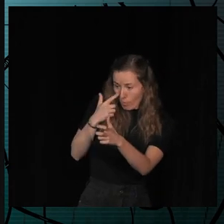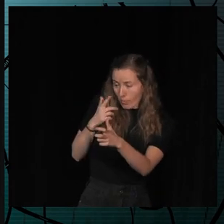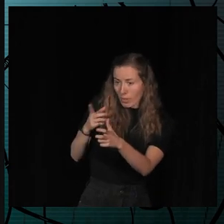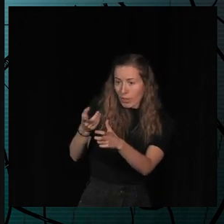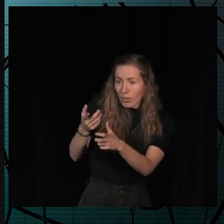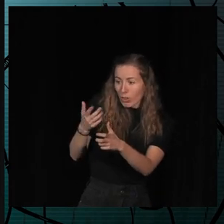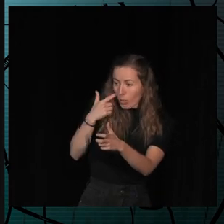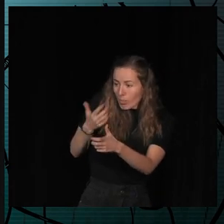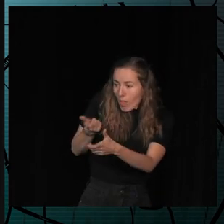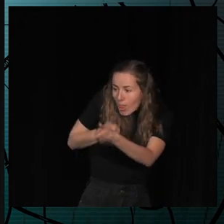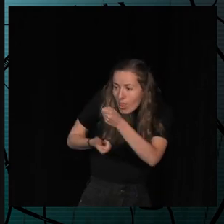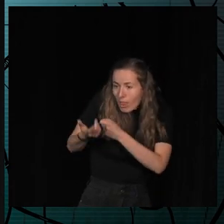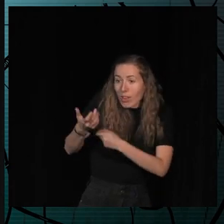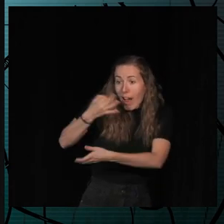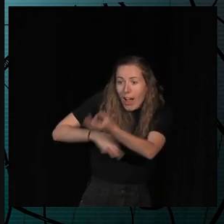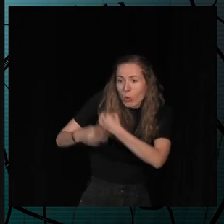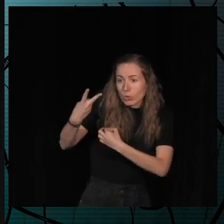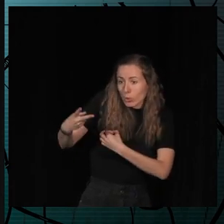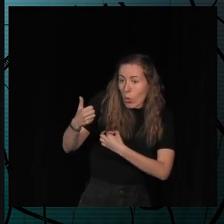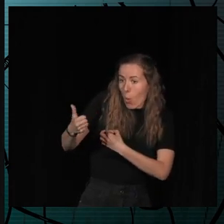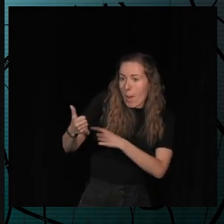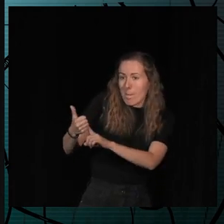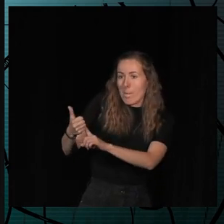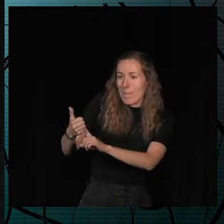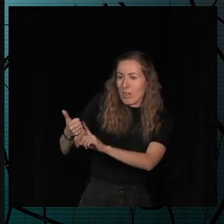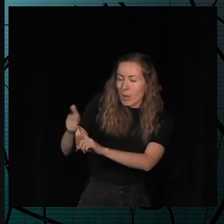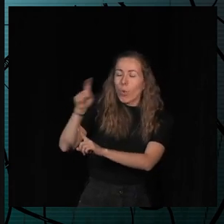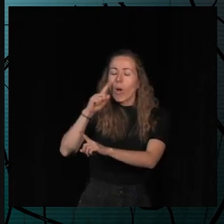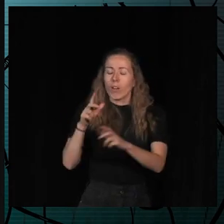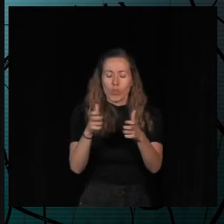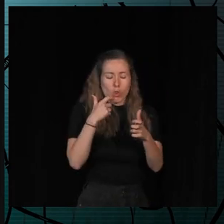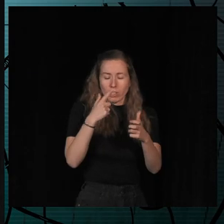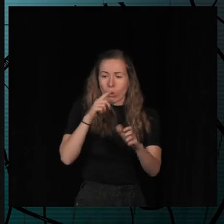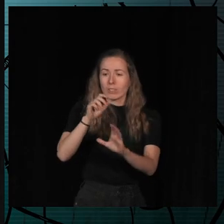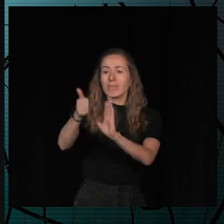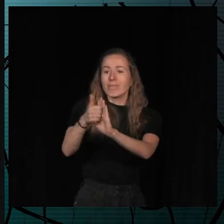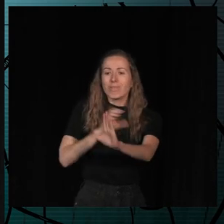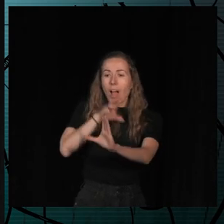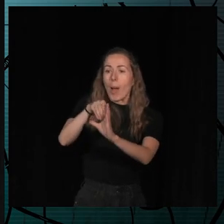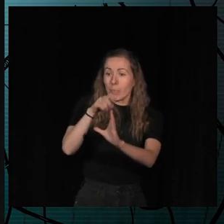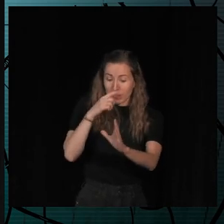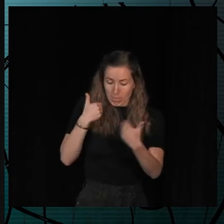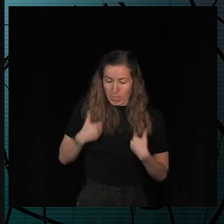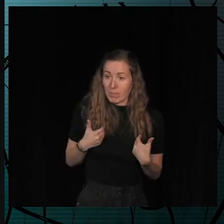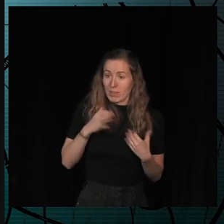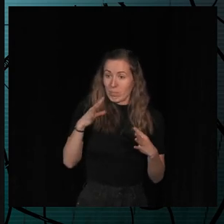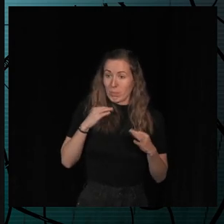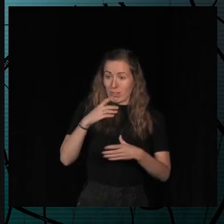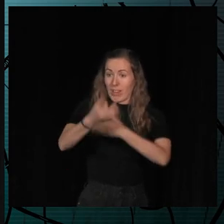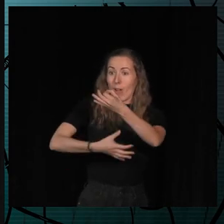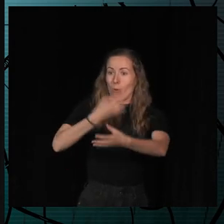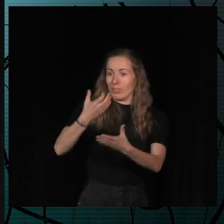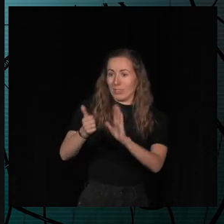narration d'eux-même par personnage interposé c'est que l'autonarration la construction de soi c'est quand même la clé de sa propre